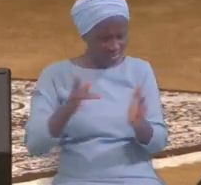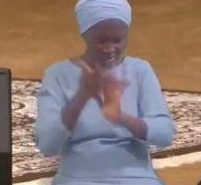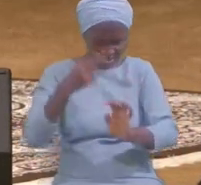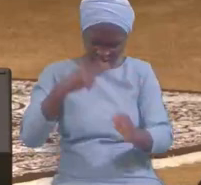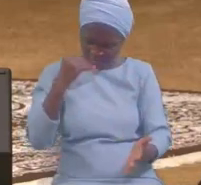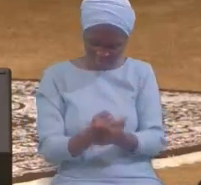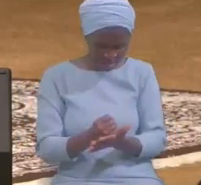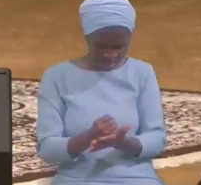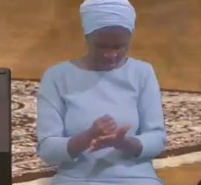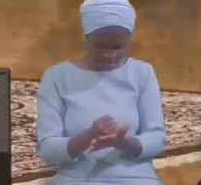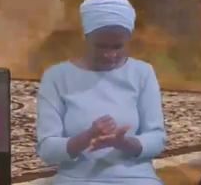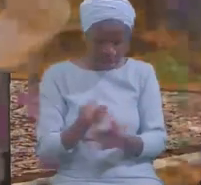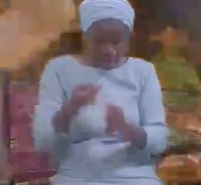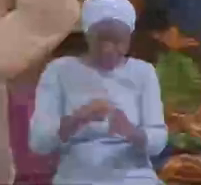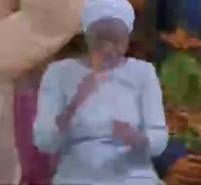De vos cerveaux,